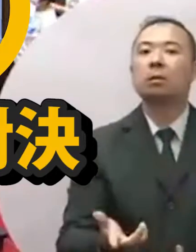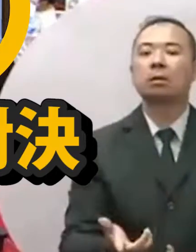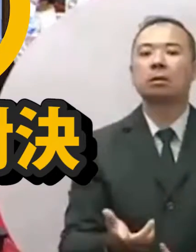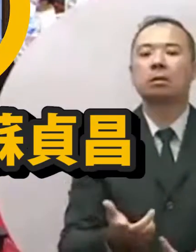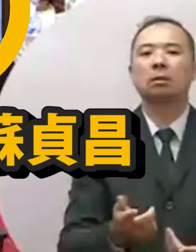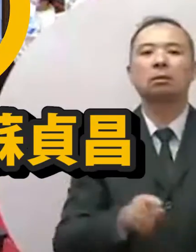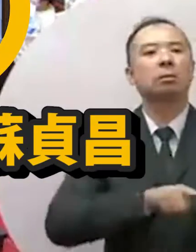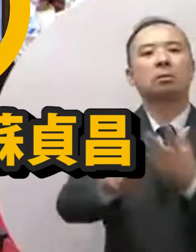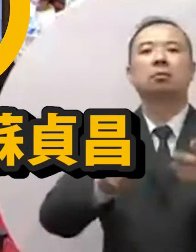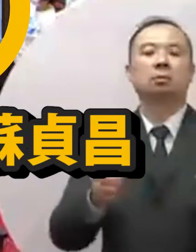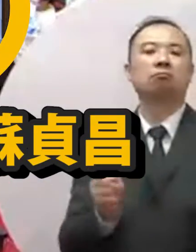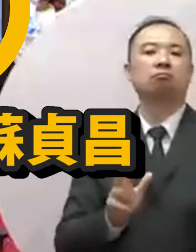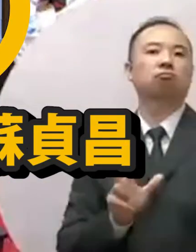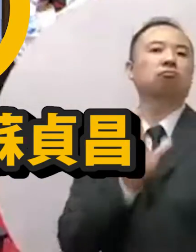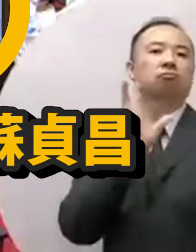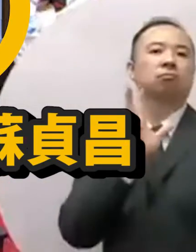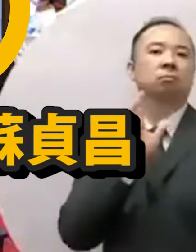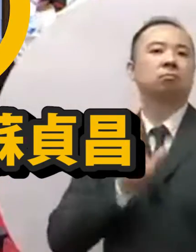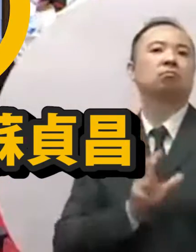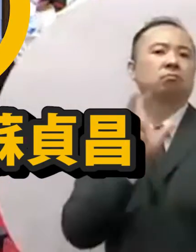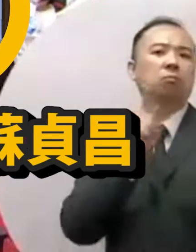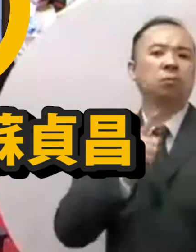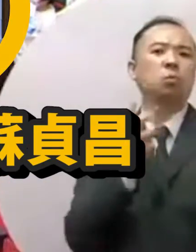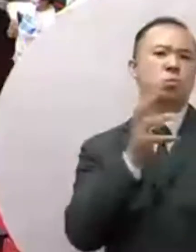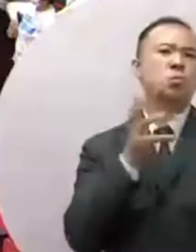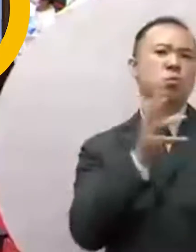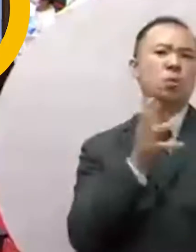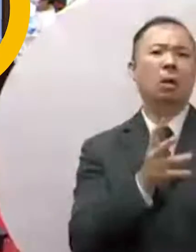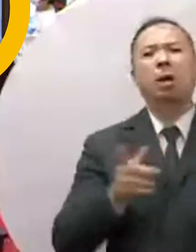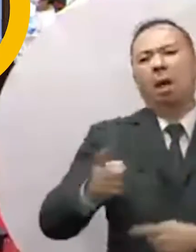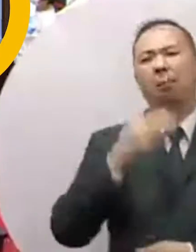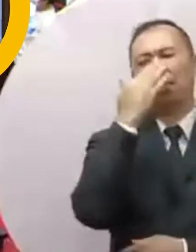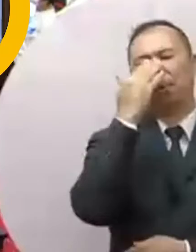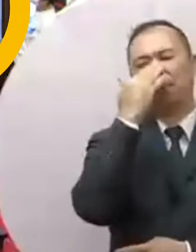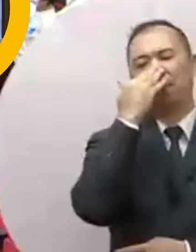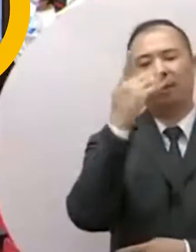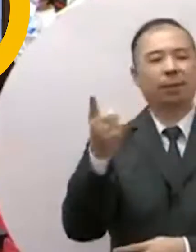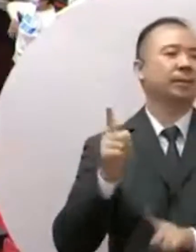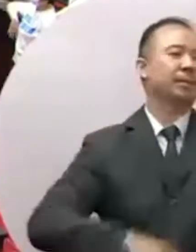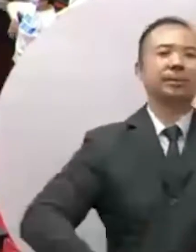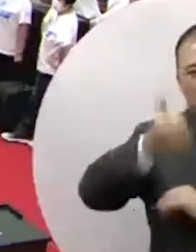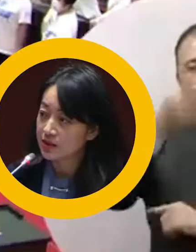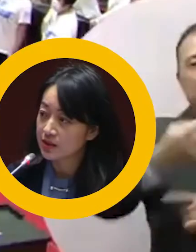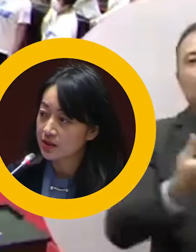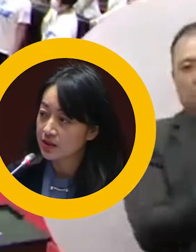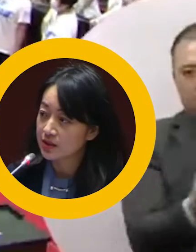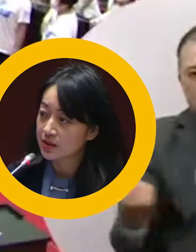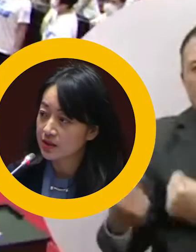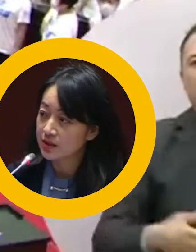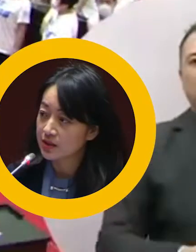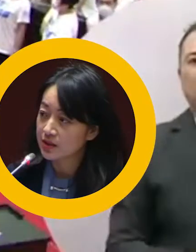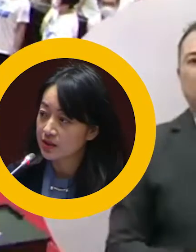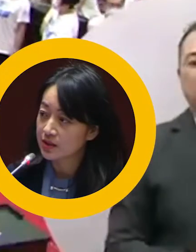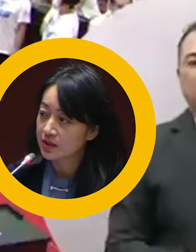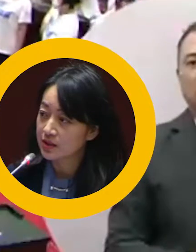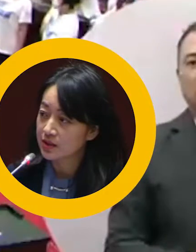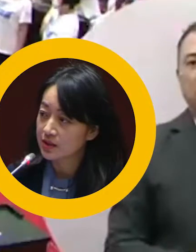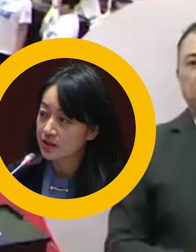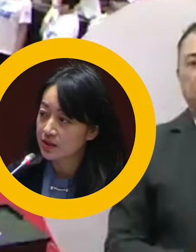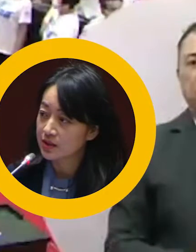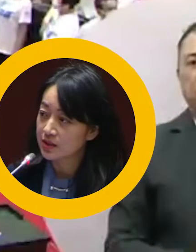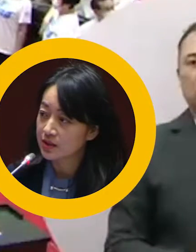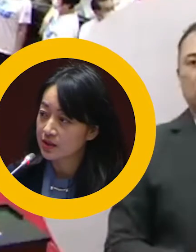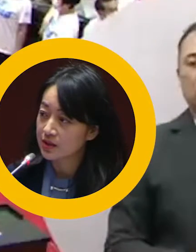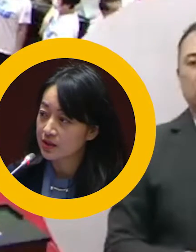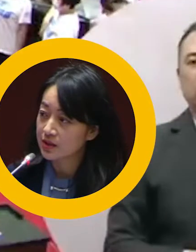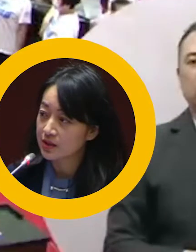对决，你的做法就是不敢质询苏贞昌，我们的差异在这里。 我们不满意执政党，我们需要的是